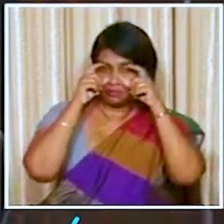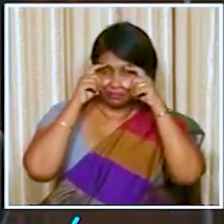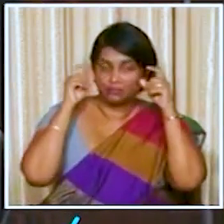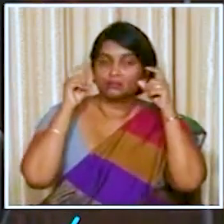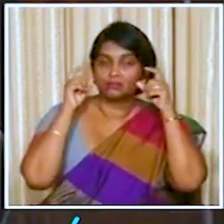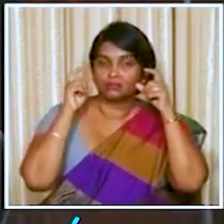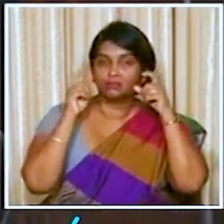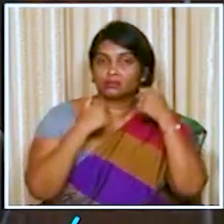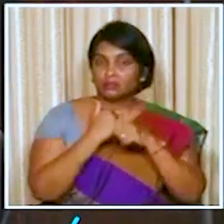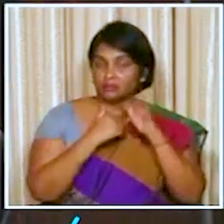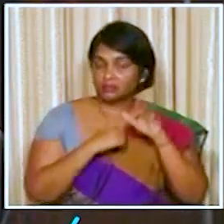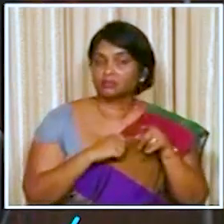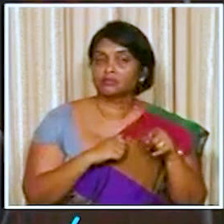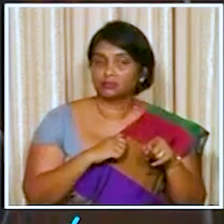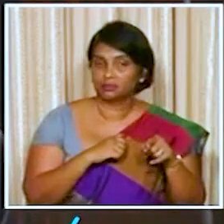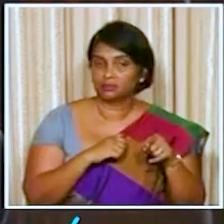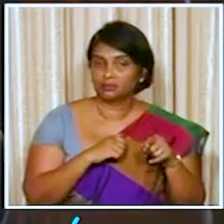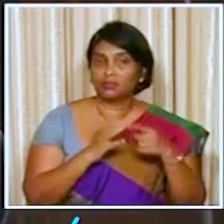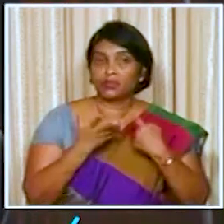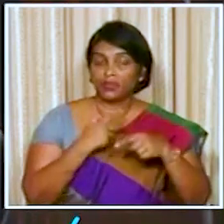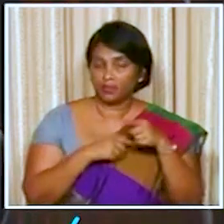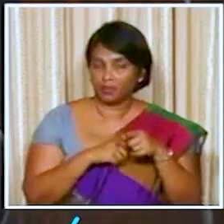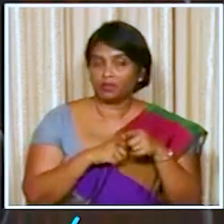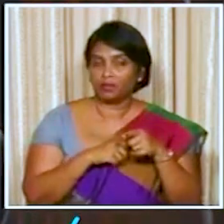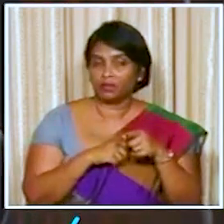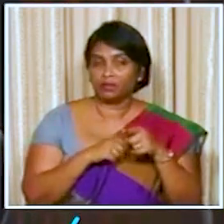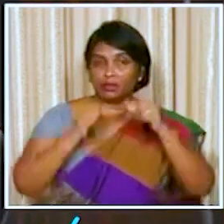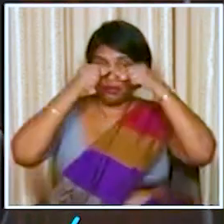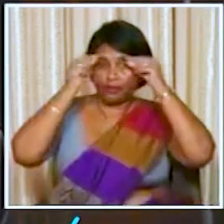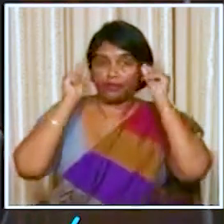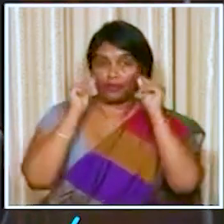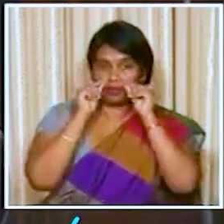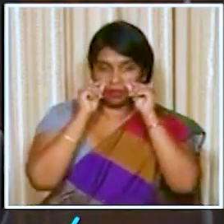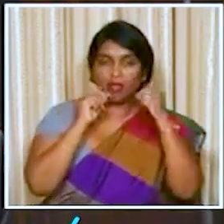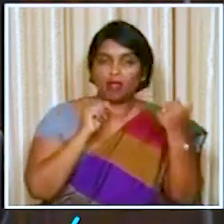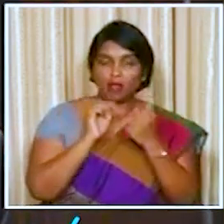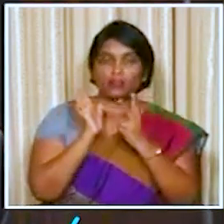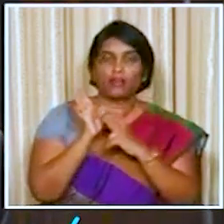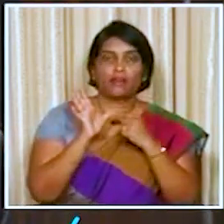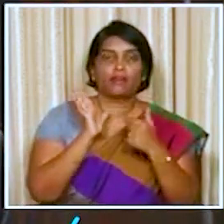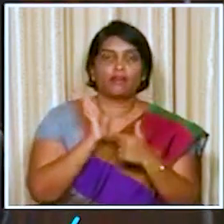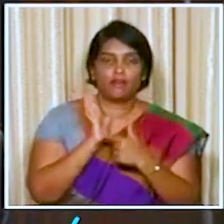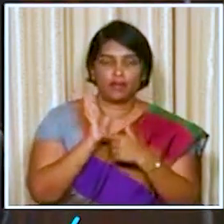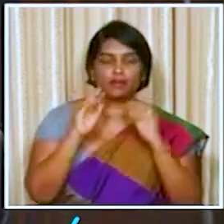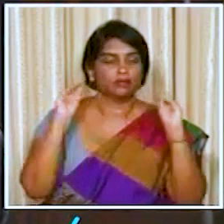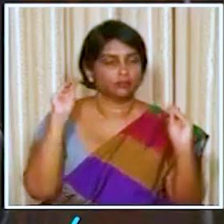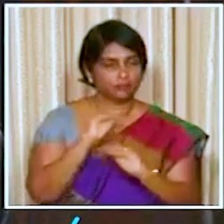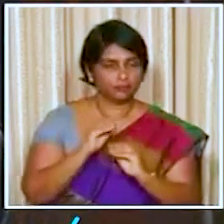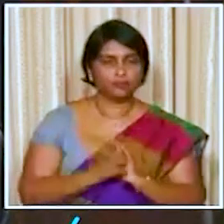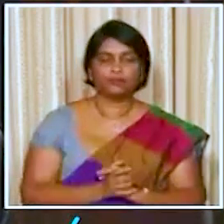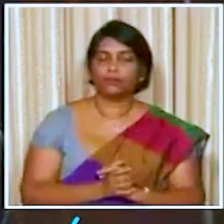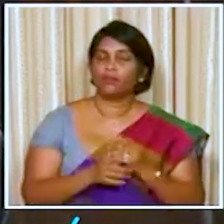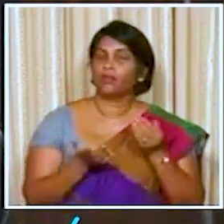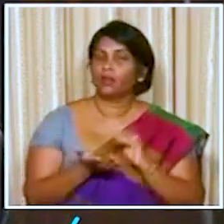ඇස්කන්නාඩි නිෂ්පාදනයට යොදා ගන්නා ද්‍රව්‍ය වලට රාමු වලට අලුතෙන් වැඩබද්ද අය කරනවා.